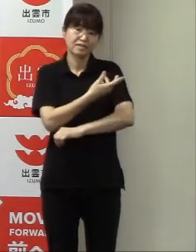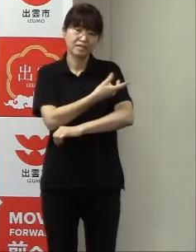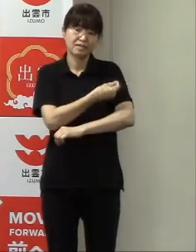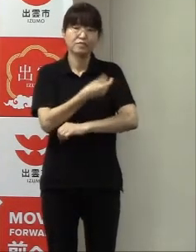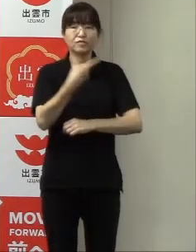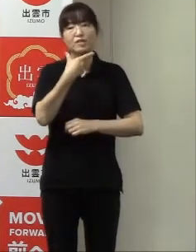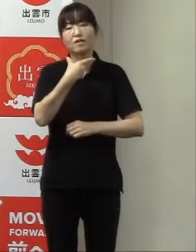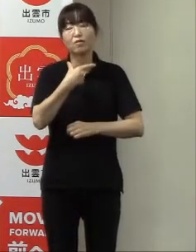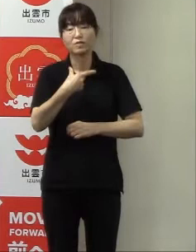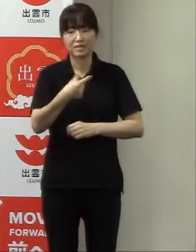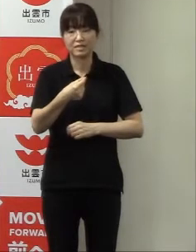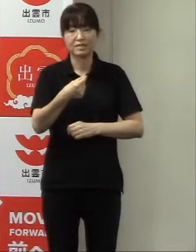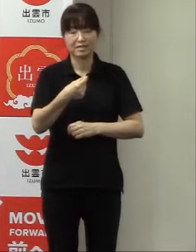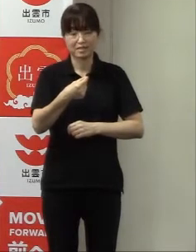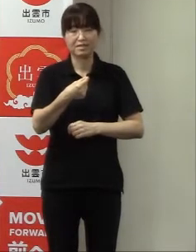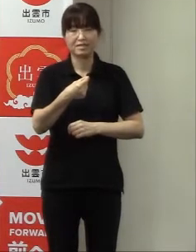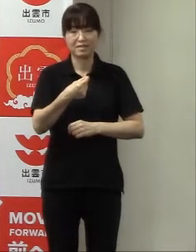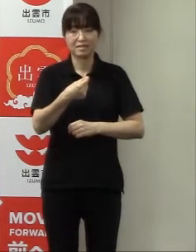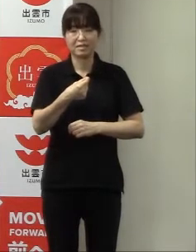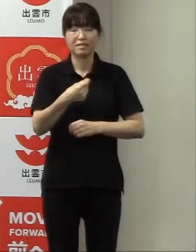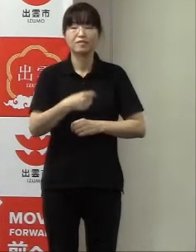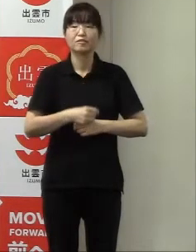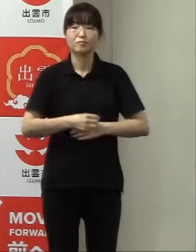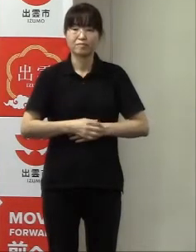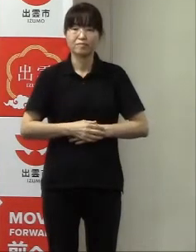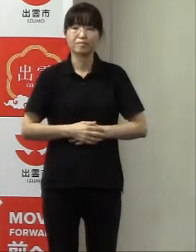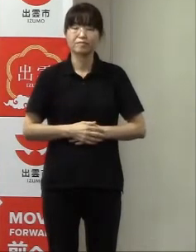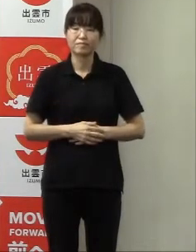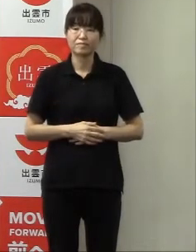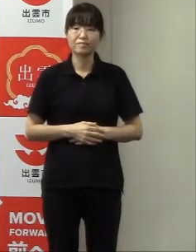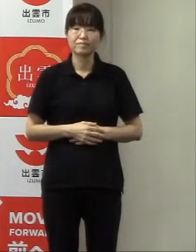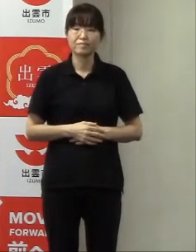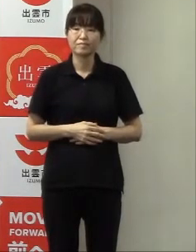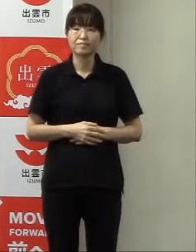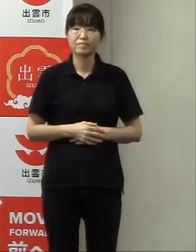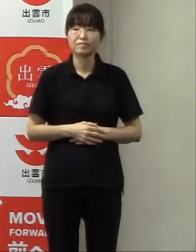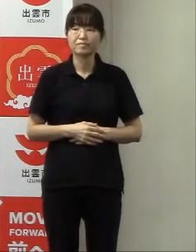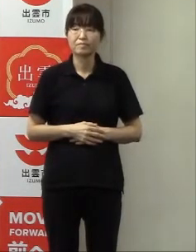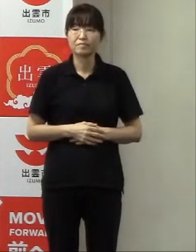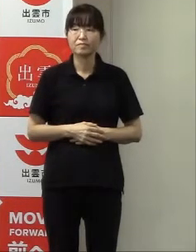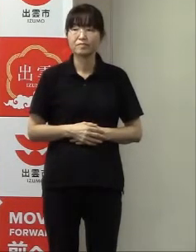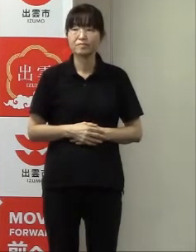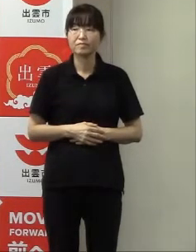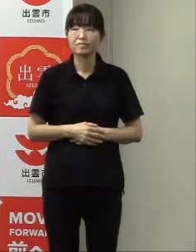ただける対策なり取り組みをしてまいりたいと思っております。